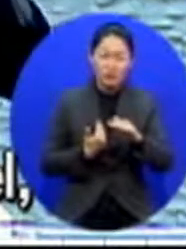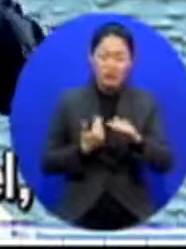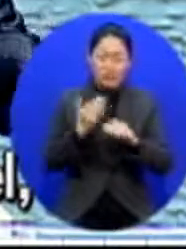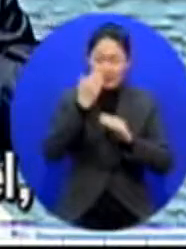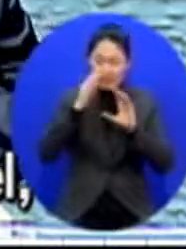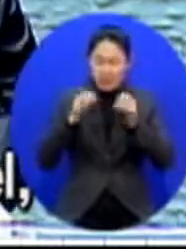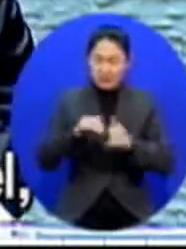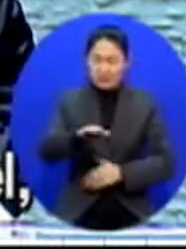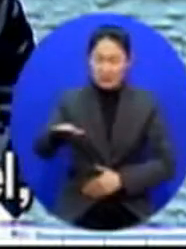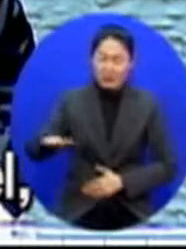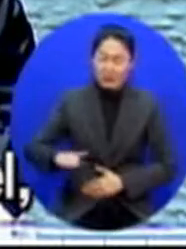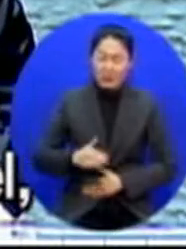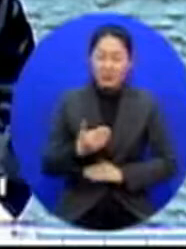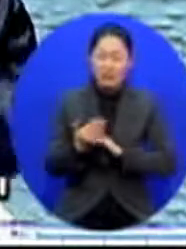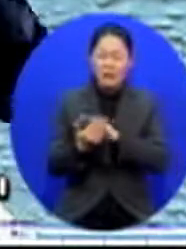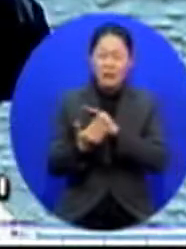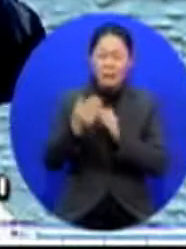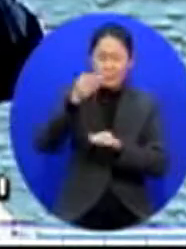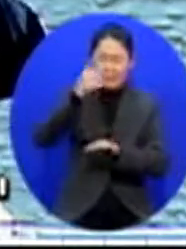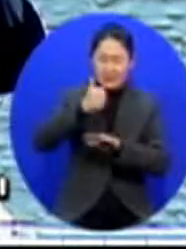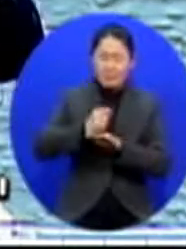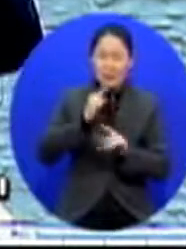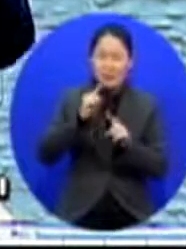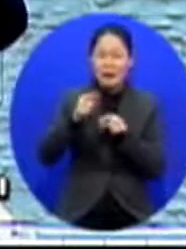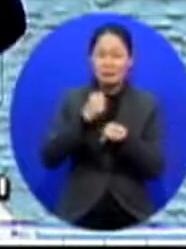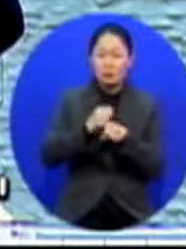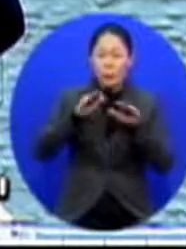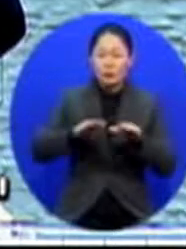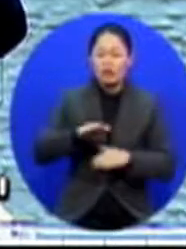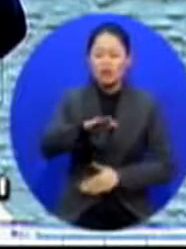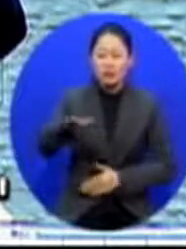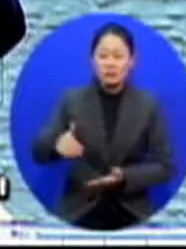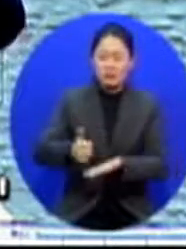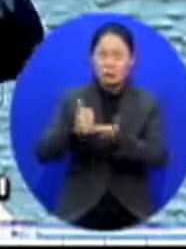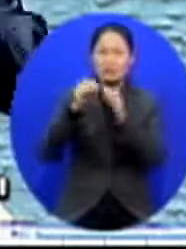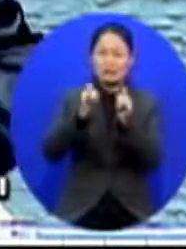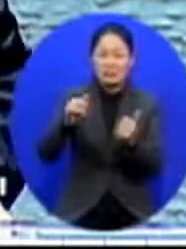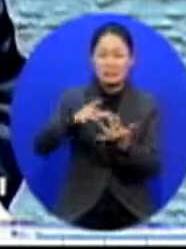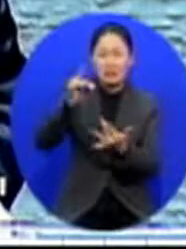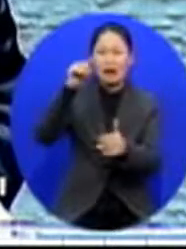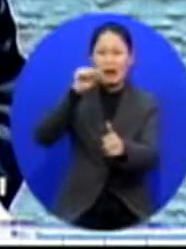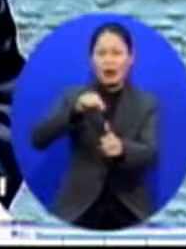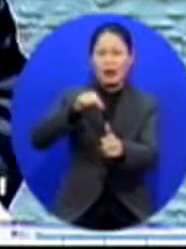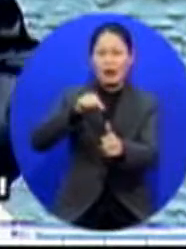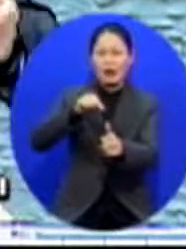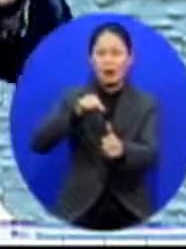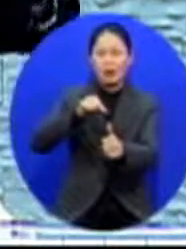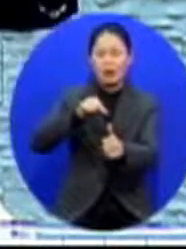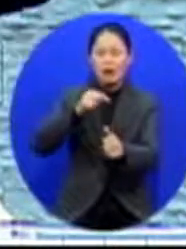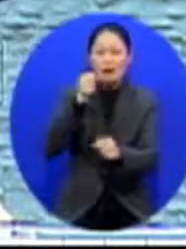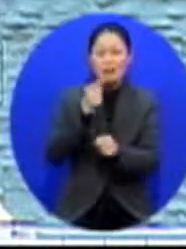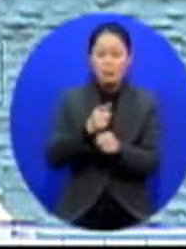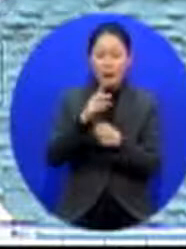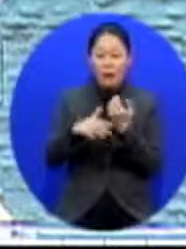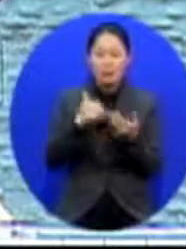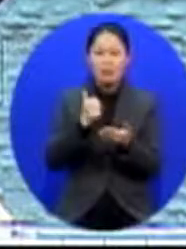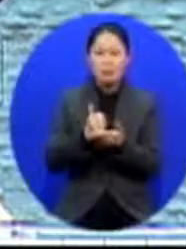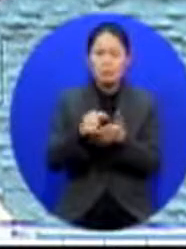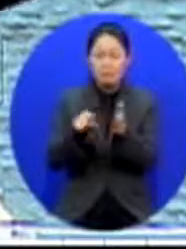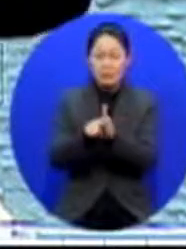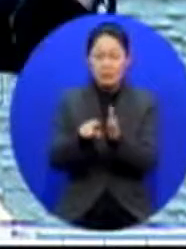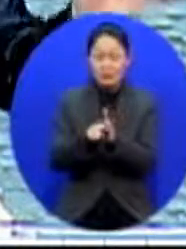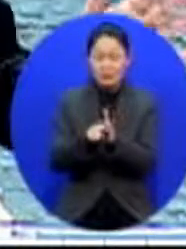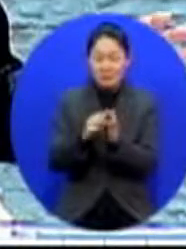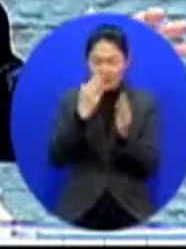그렇게 유언을 했습니다 오늘 너희 섬길 자를 택하라 이미 하나님을 다 믿는